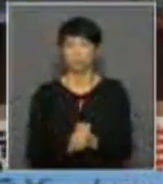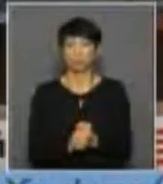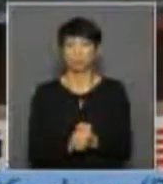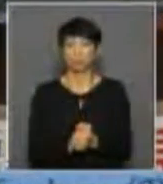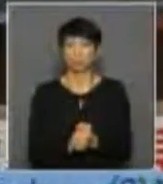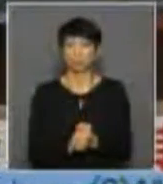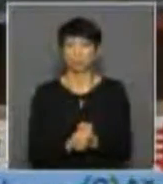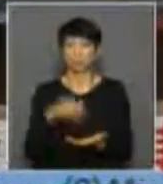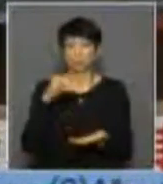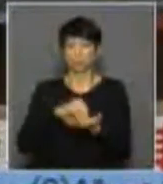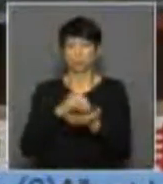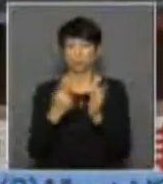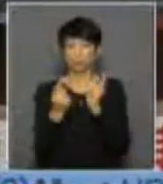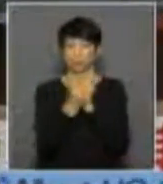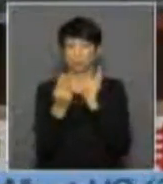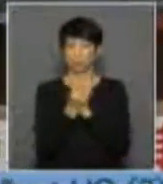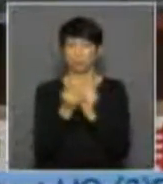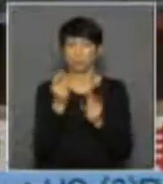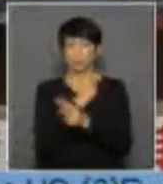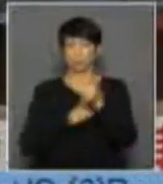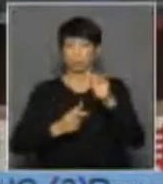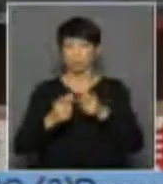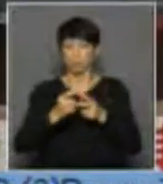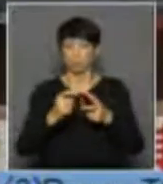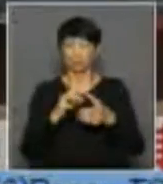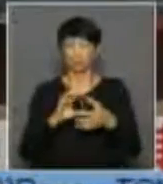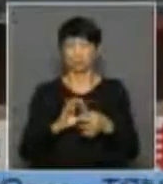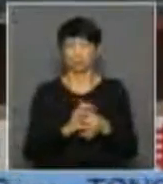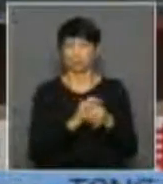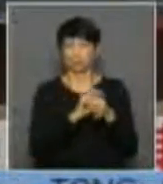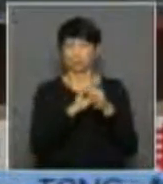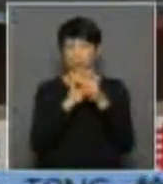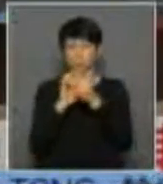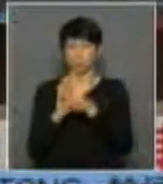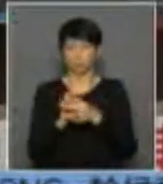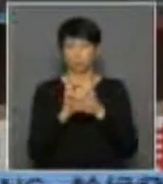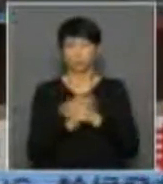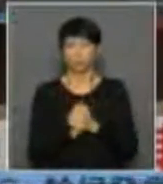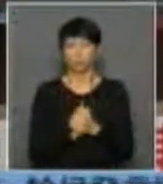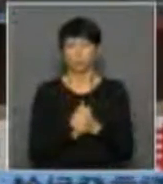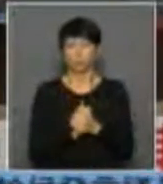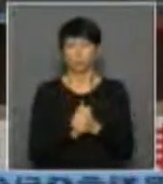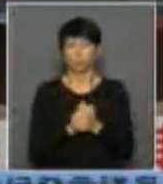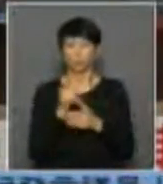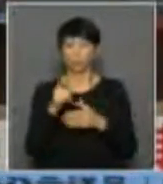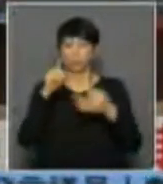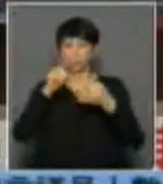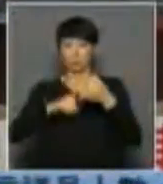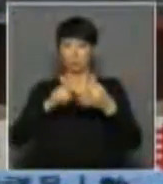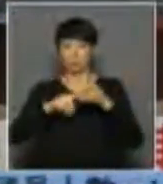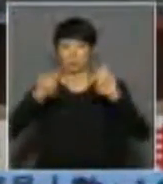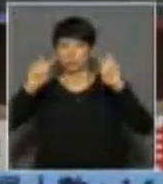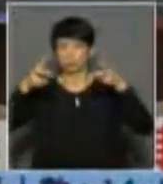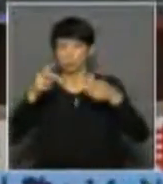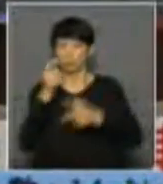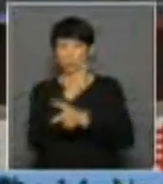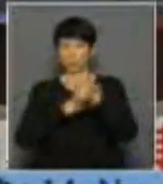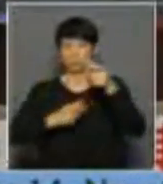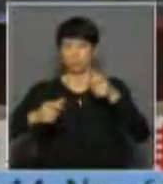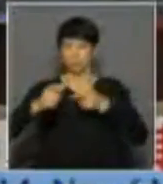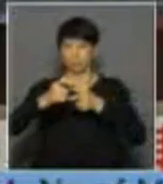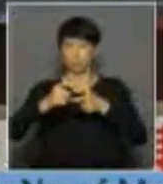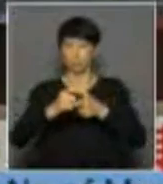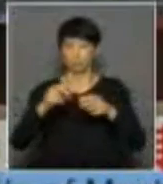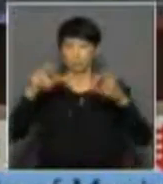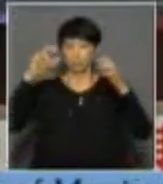一定要跟經文聯的議員都要提一提，你們的招牌就以經濟掛